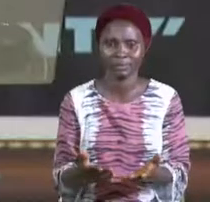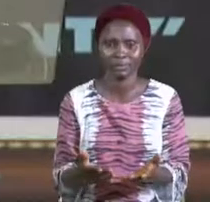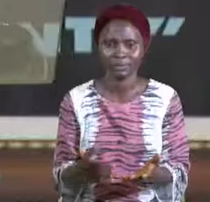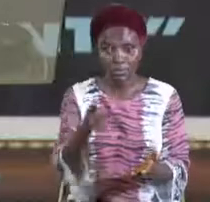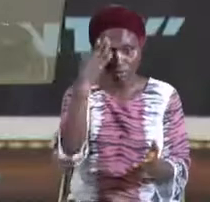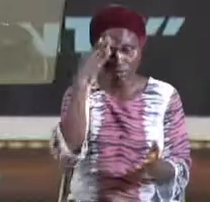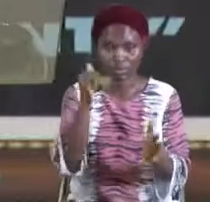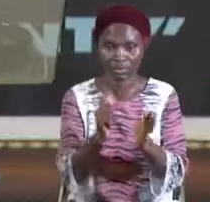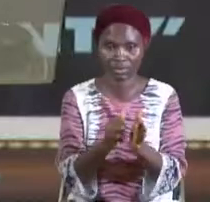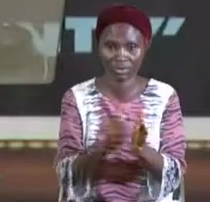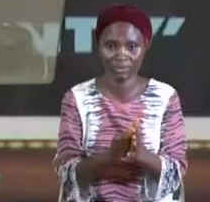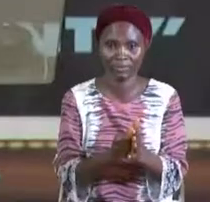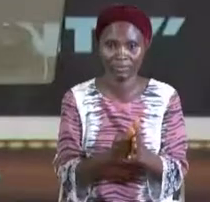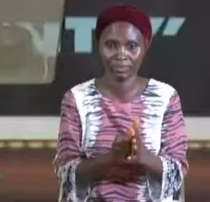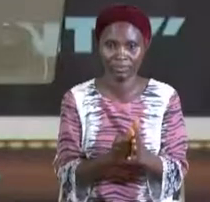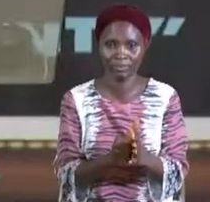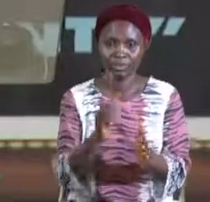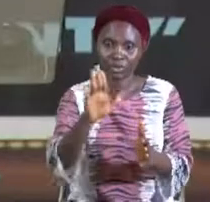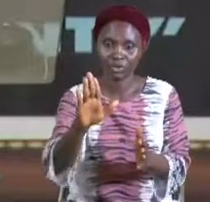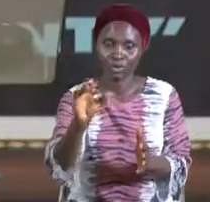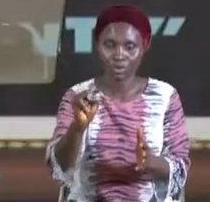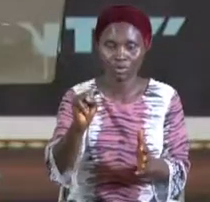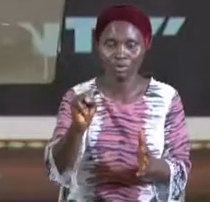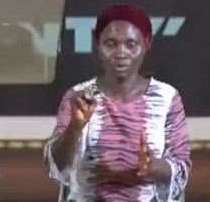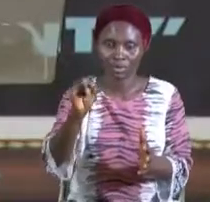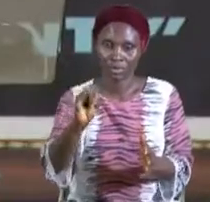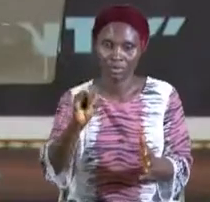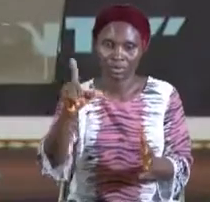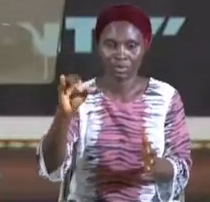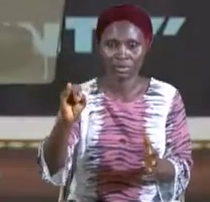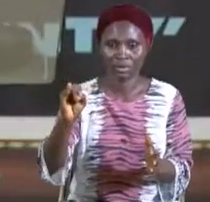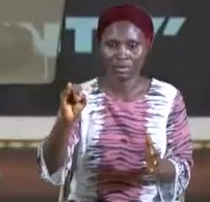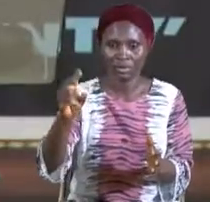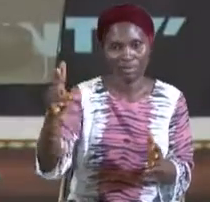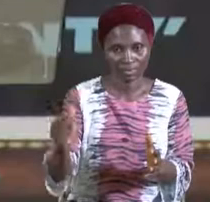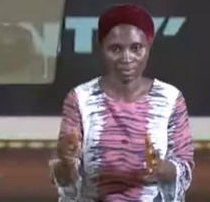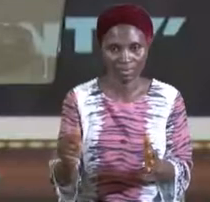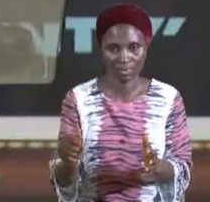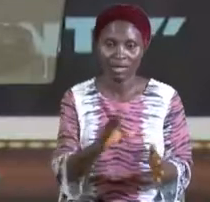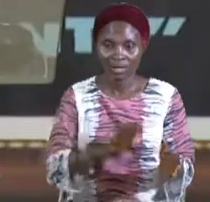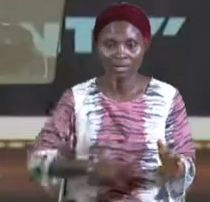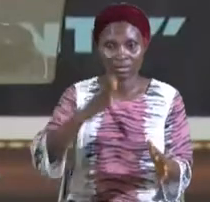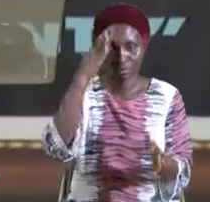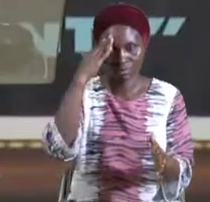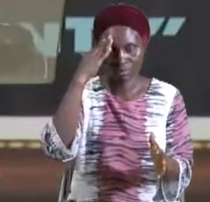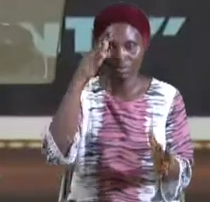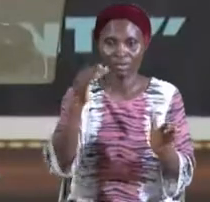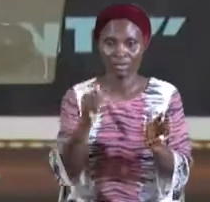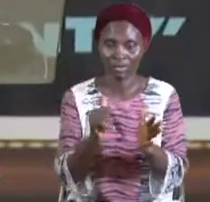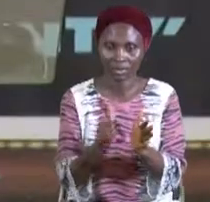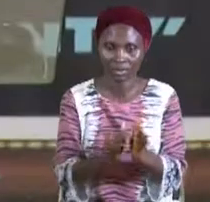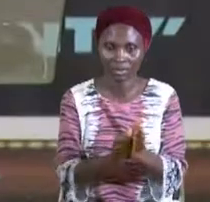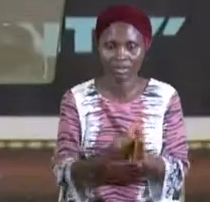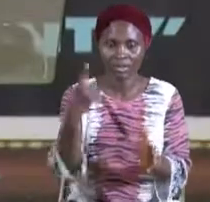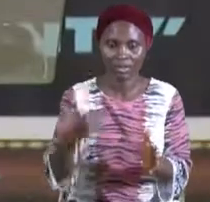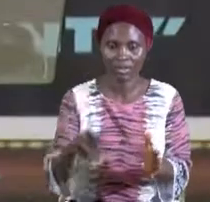savez, la salive est très utile. Et Christ le savait. Et Christ savait